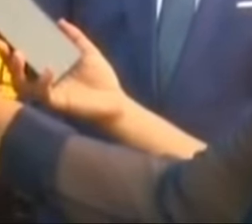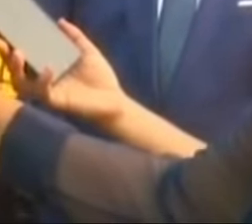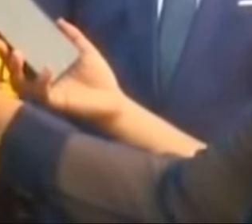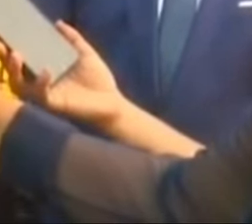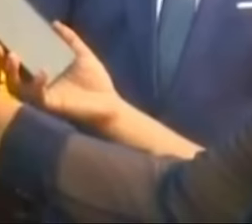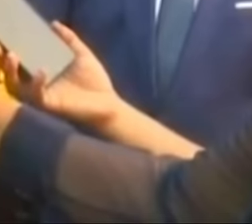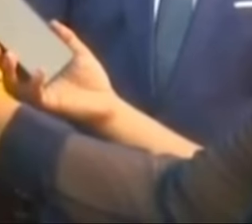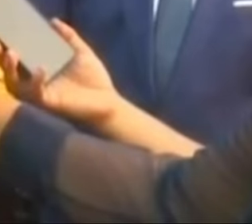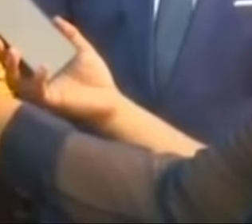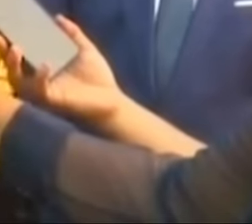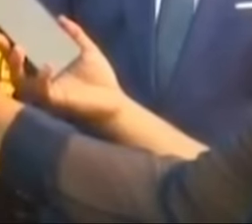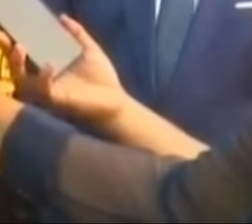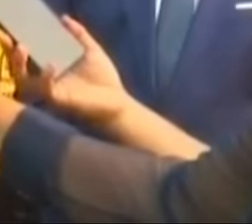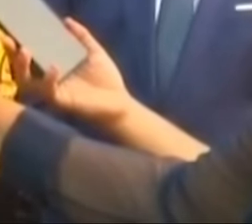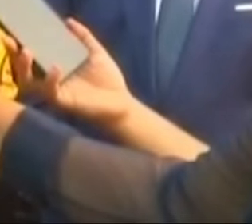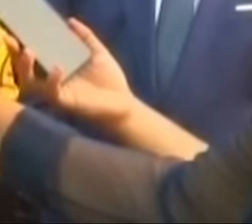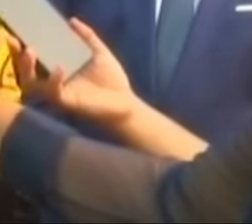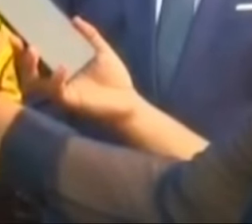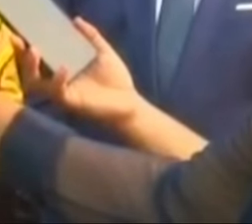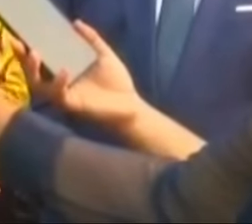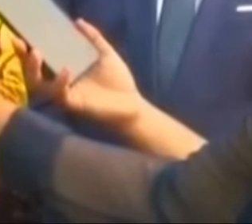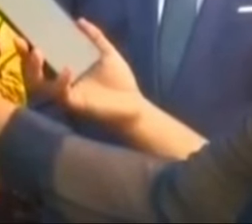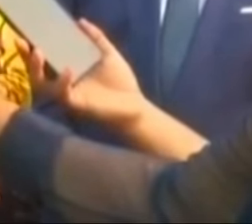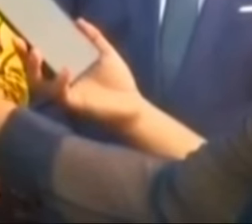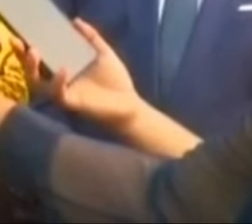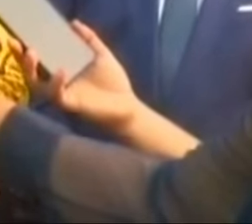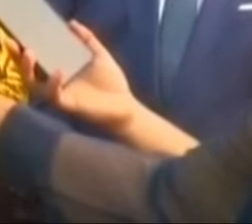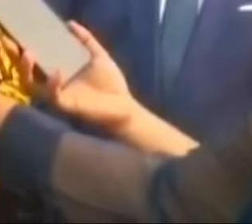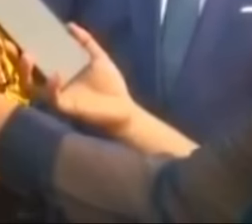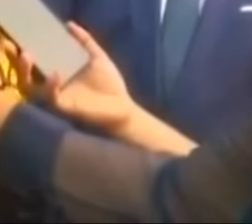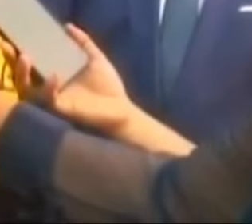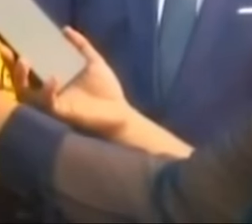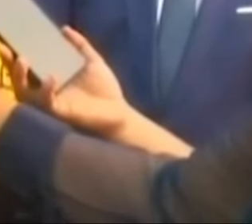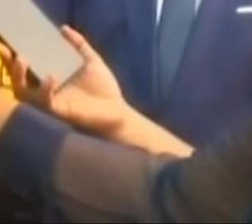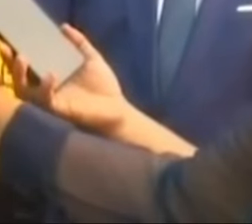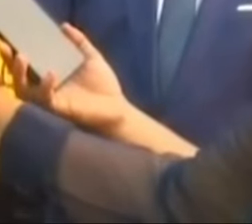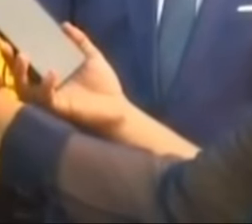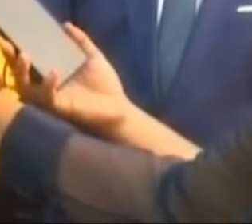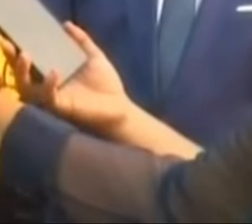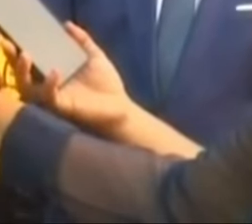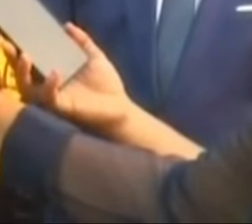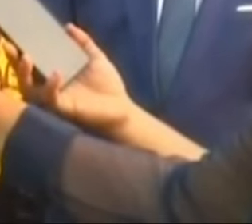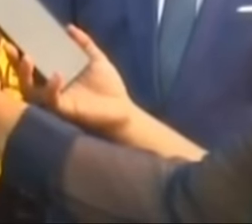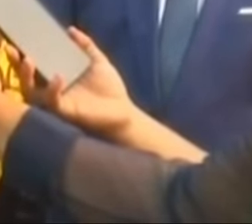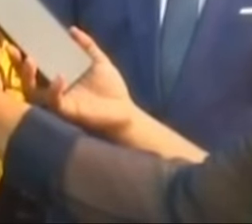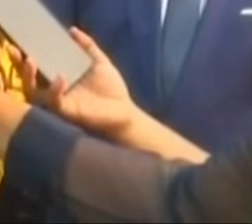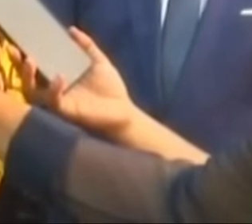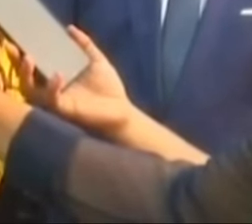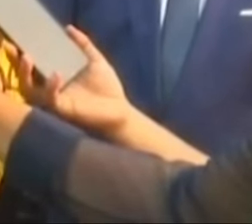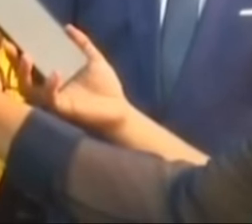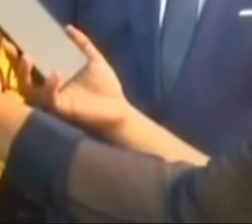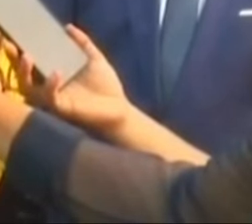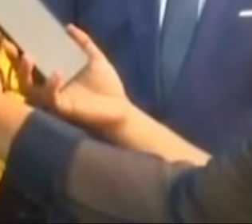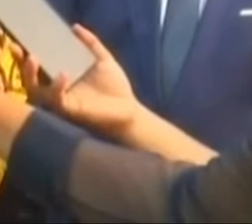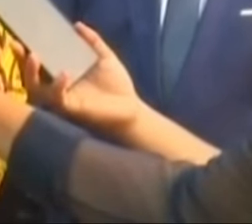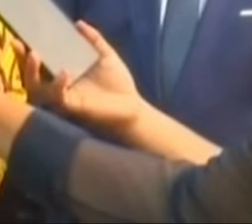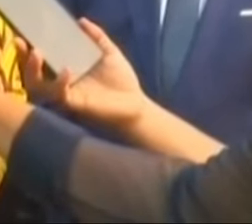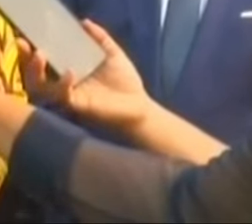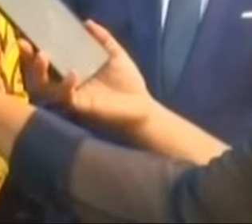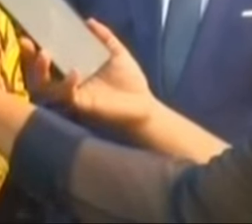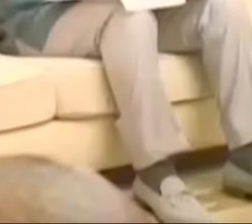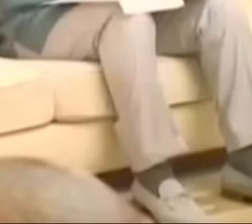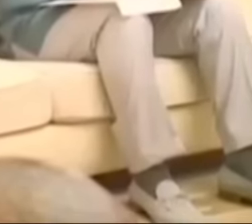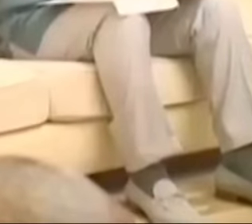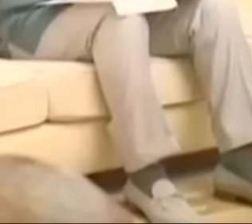aussi l'essor économique de nos pays, parce que ce sont les ressources naturelles qui doivent donc nous aider à cet essor